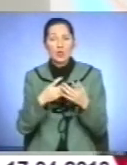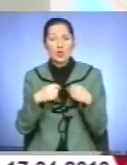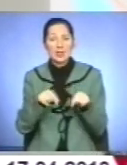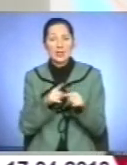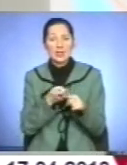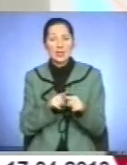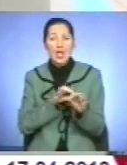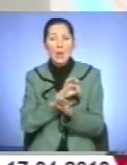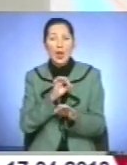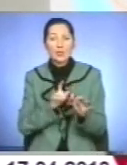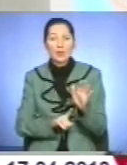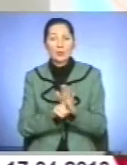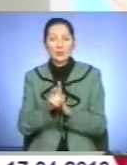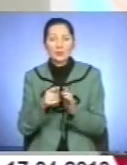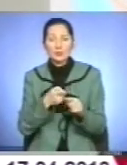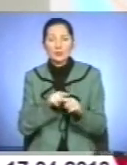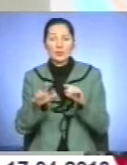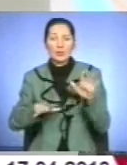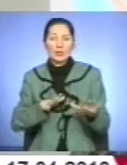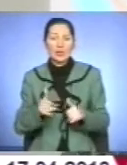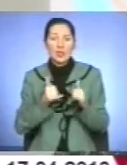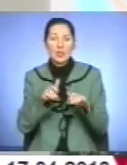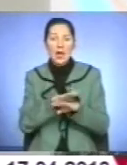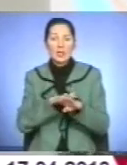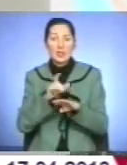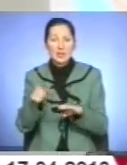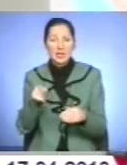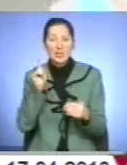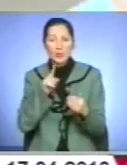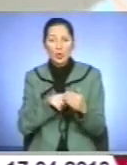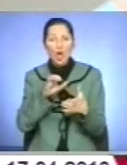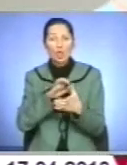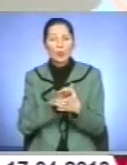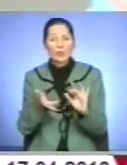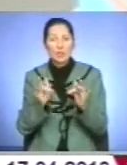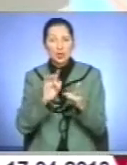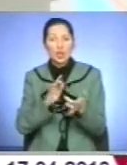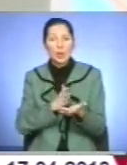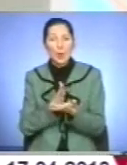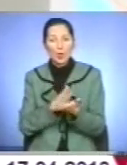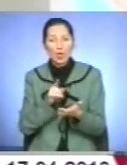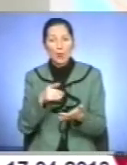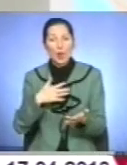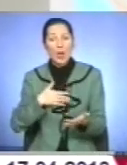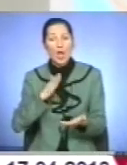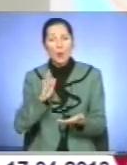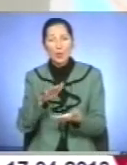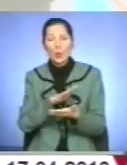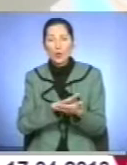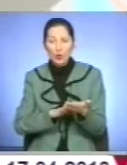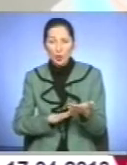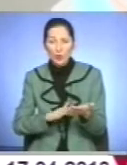проект започатковує ці тренінги для населення з метою ознайомлення з електронними послугами. Тому ми будемо продовжувати,